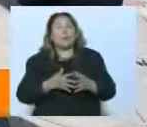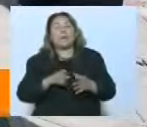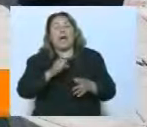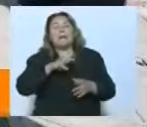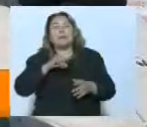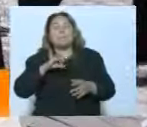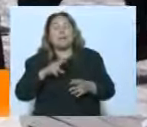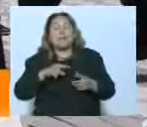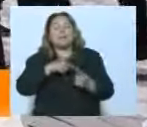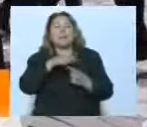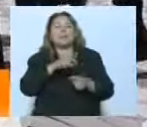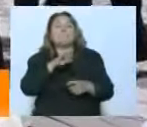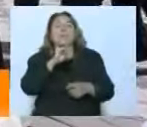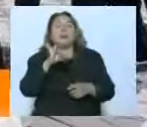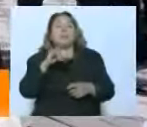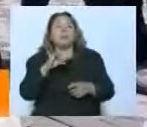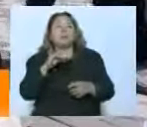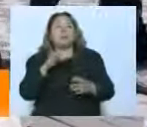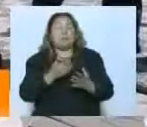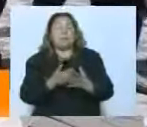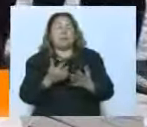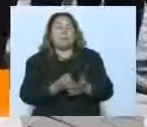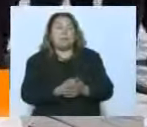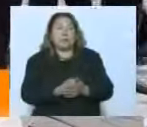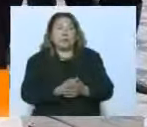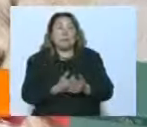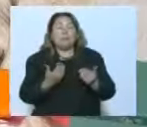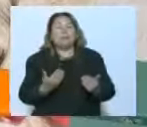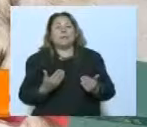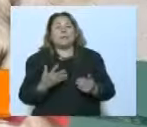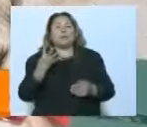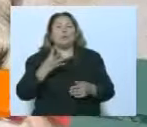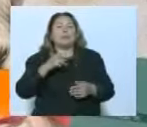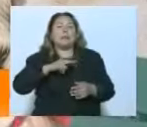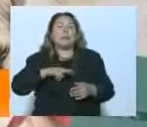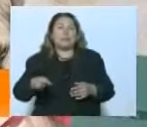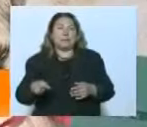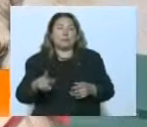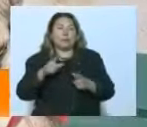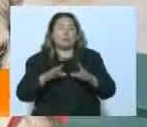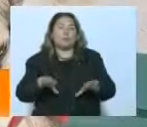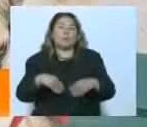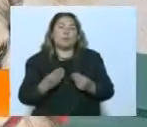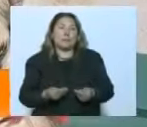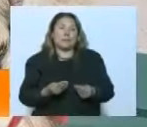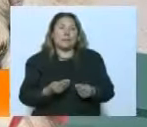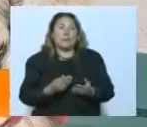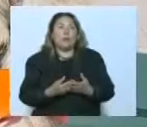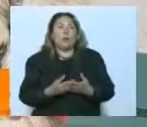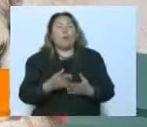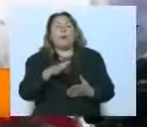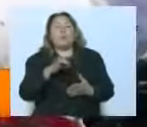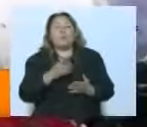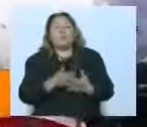Атамекен ауылының кәсіпкері Берікбай Дүйсенбаевтың ешкісі танылды. Ол бір сауғанда 4 литрден астам сүт берді. Текелердің ішіндегі ең